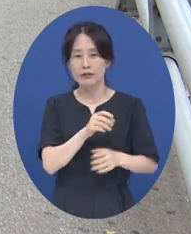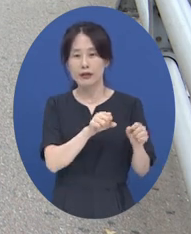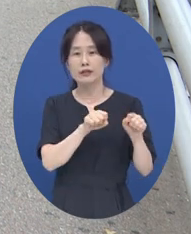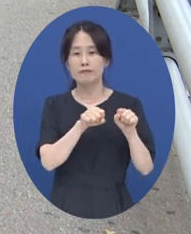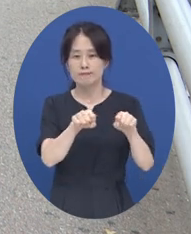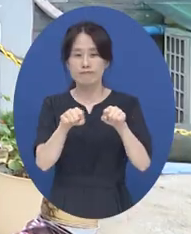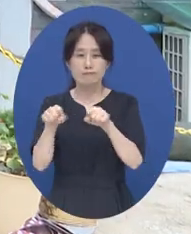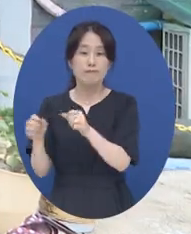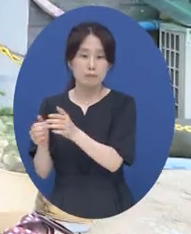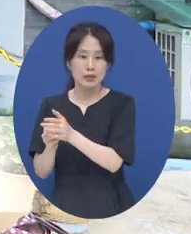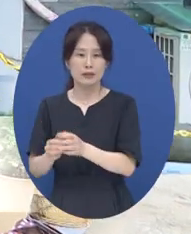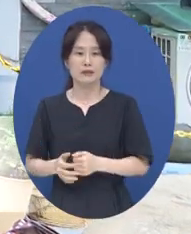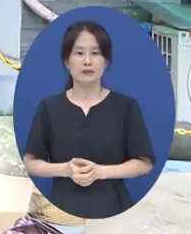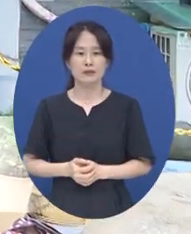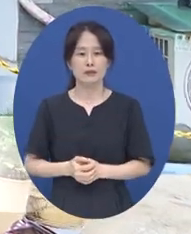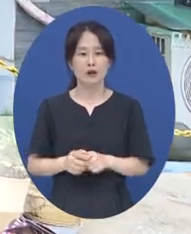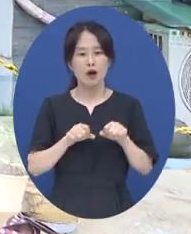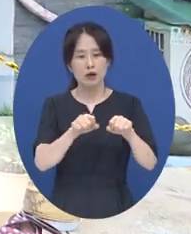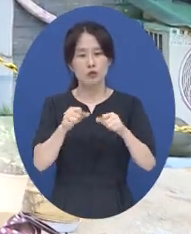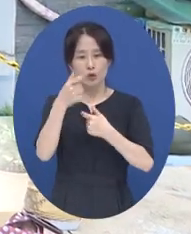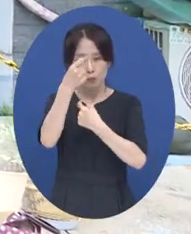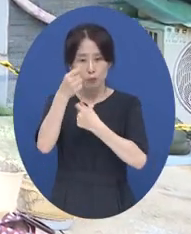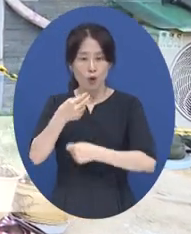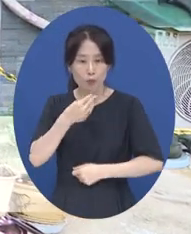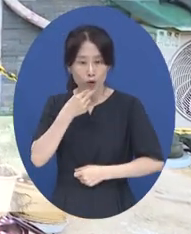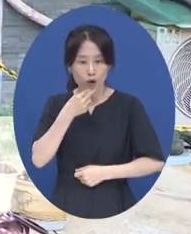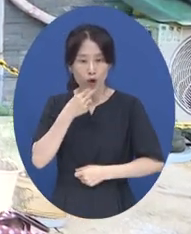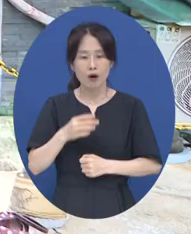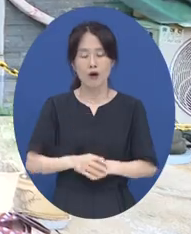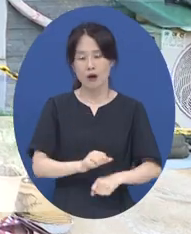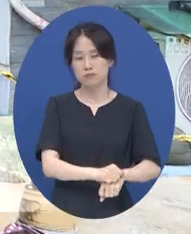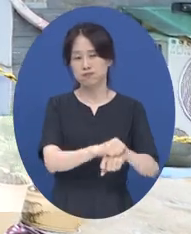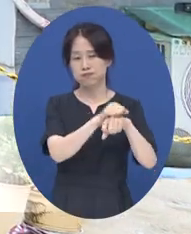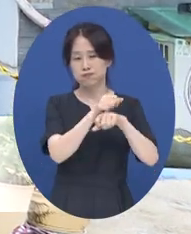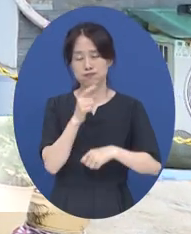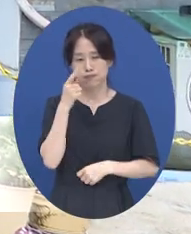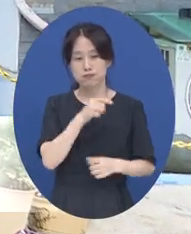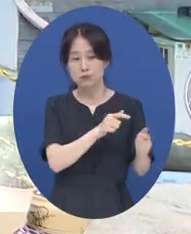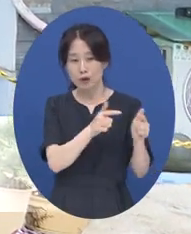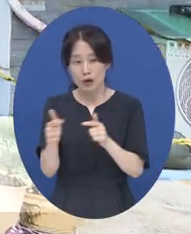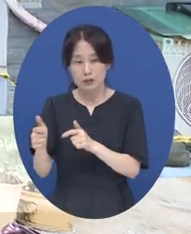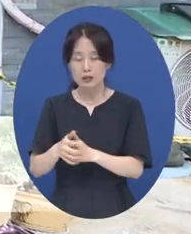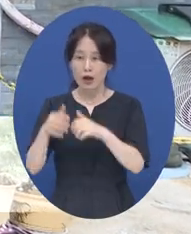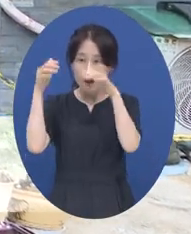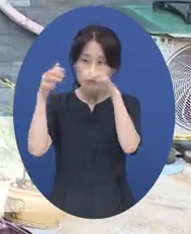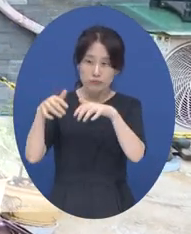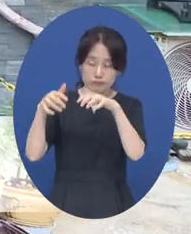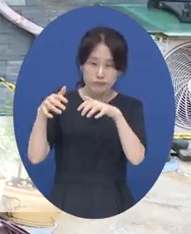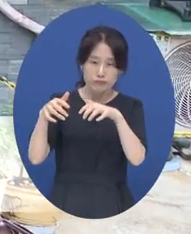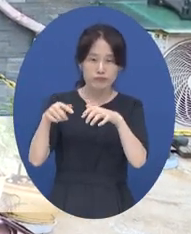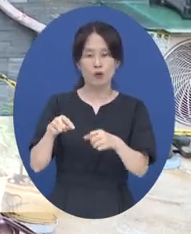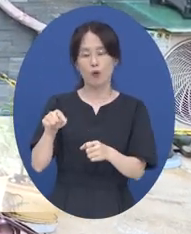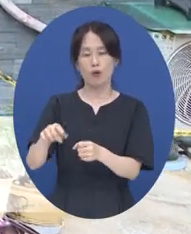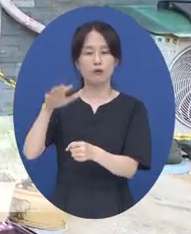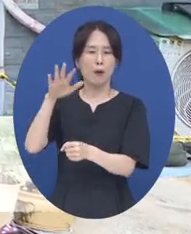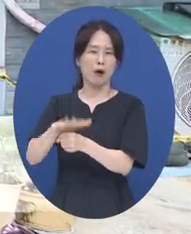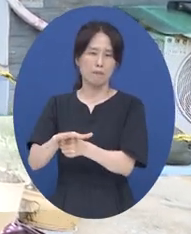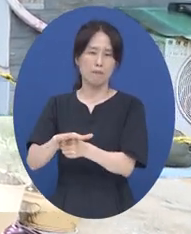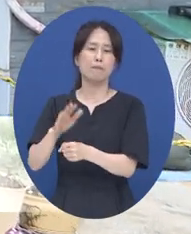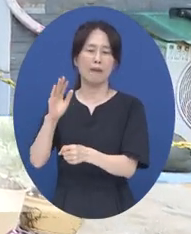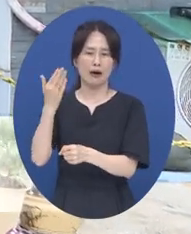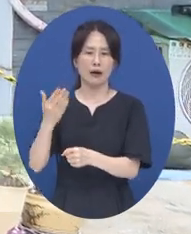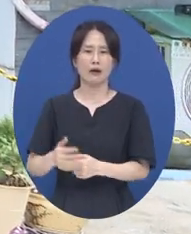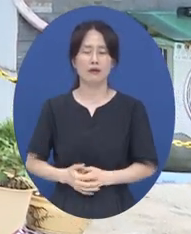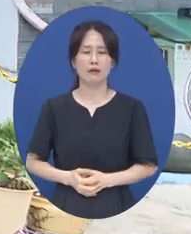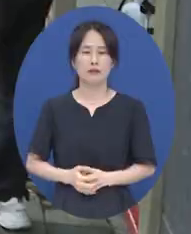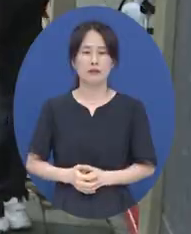일입니다. 청소를 정기적으로 안 해주면은 이제 저 뭐에 쌓여있던 쓰레기 이런 것들이 이어가지고 비가